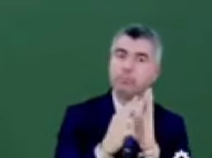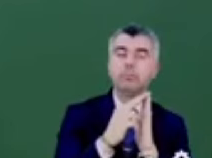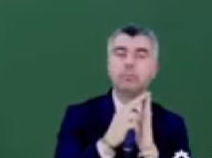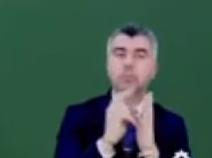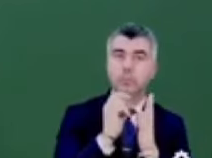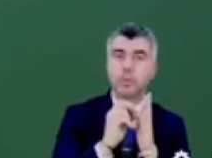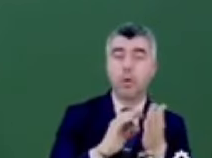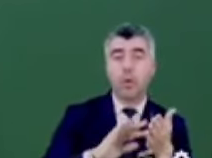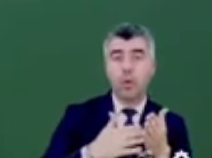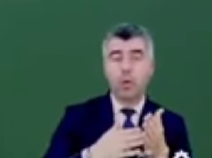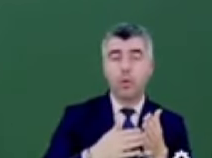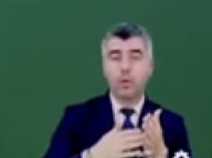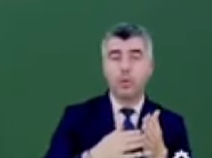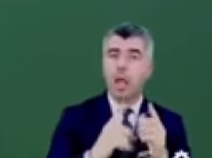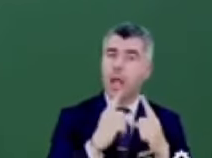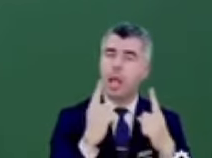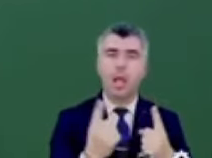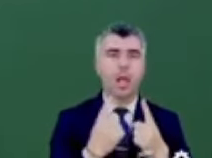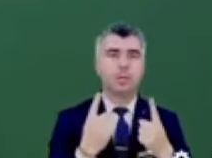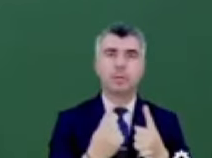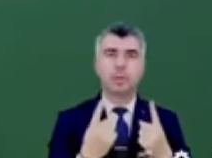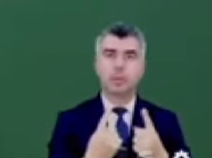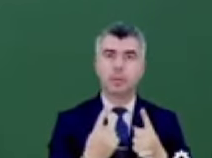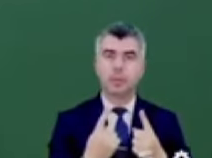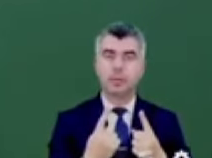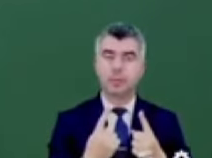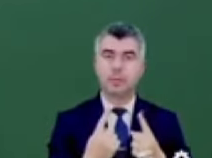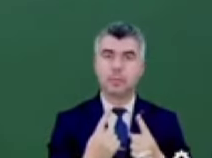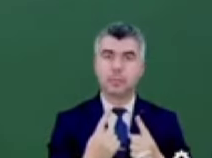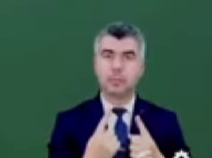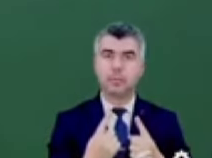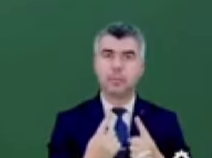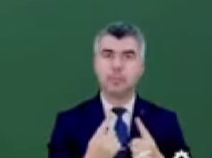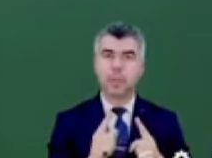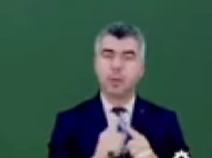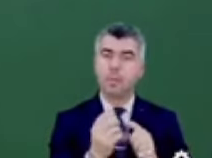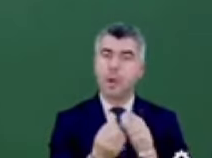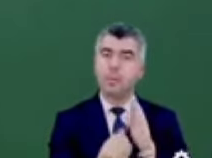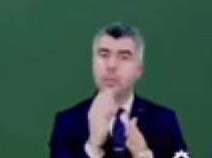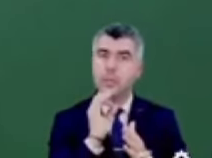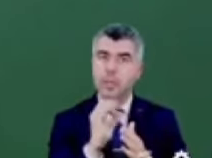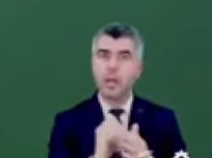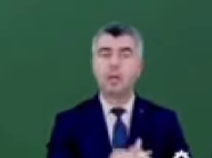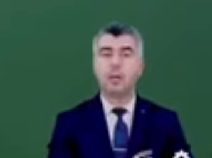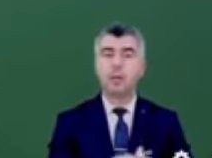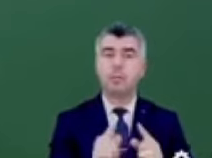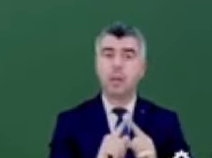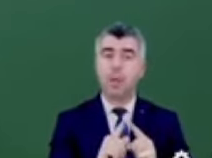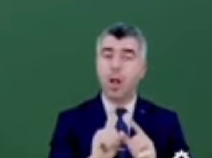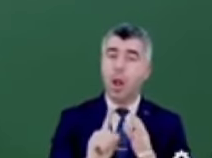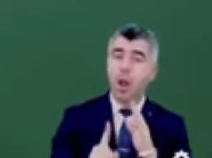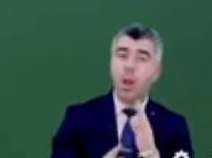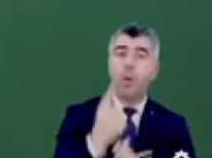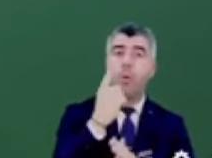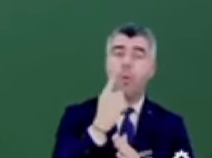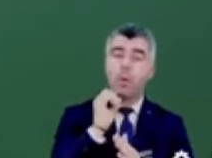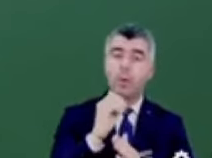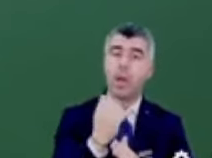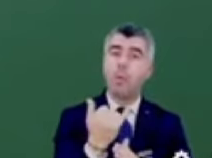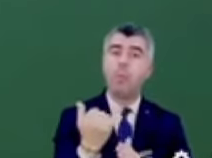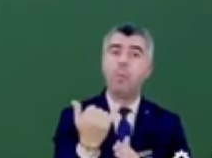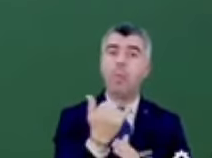كنمشي في اي يعني اي تجربه جديده خاصه انها واحد القفزه نوعيه مهمه